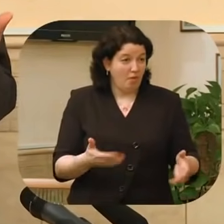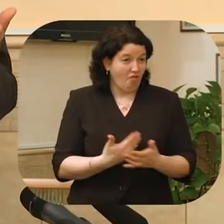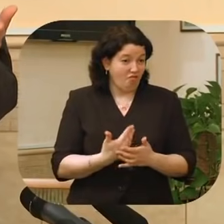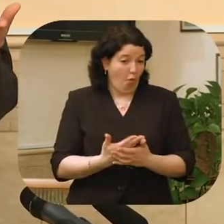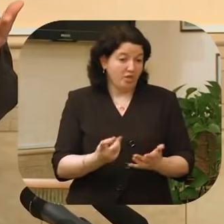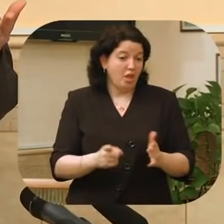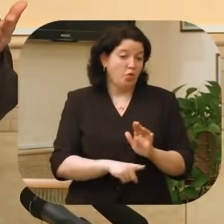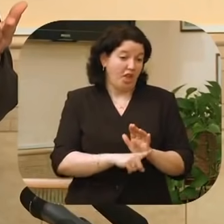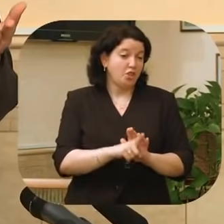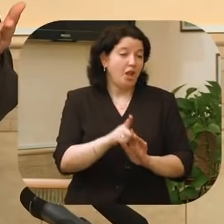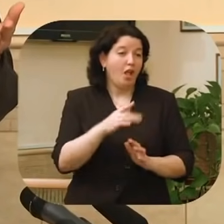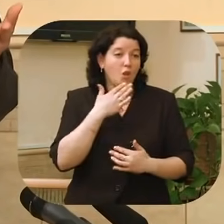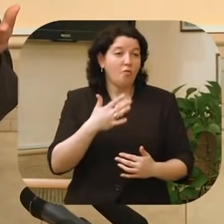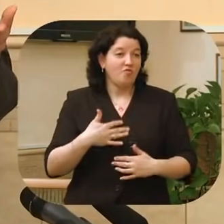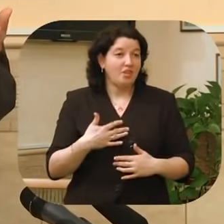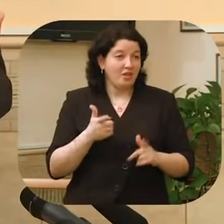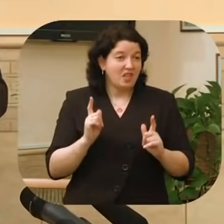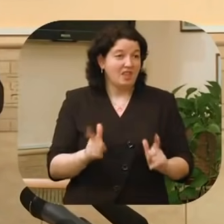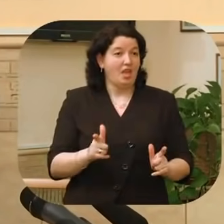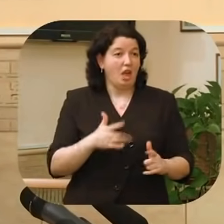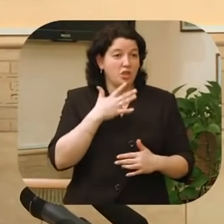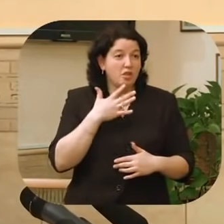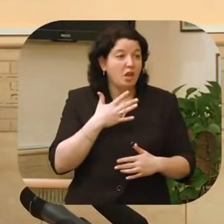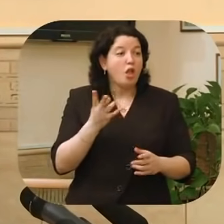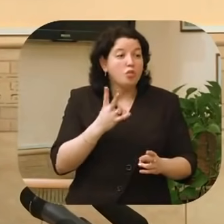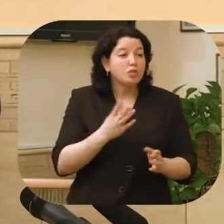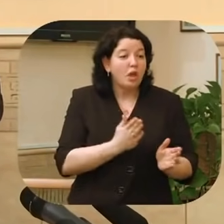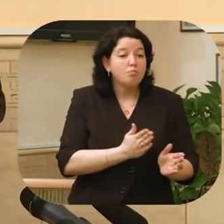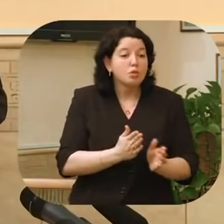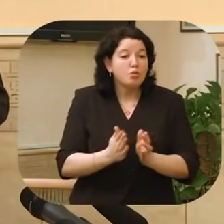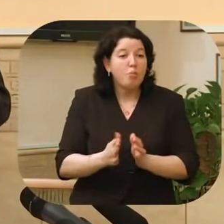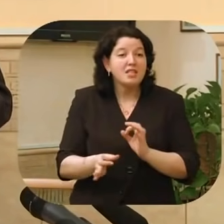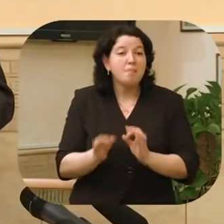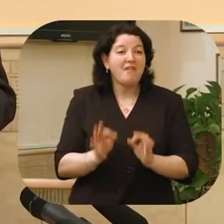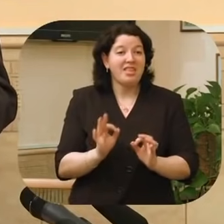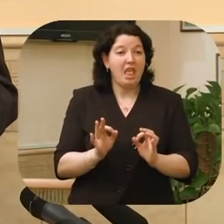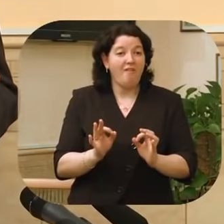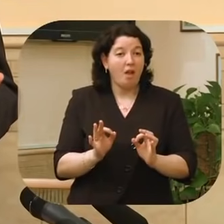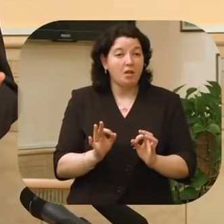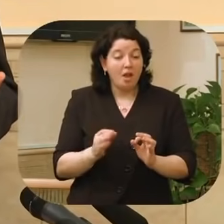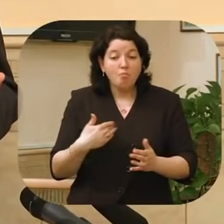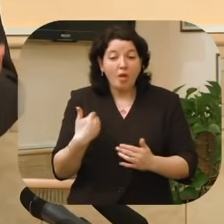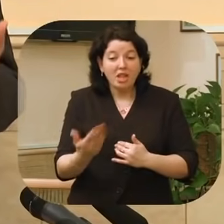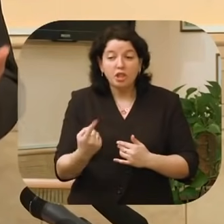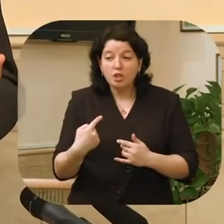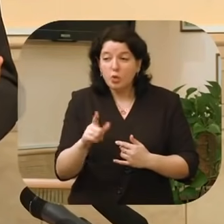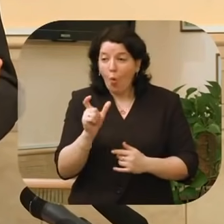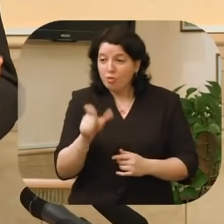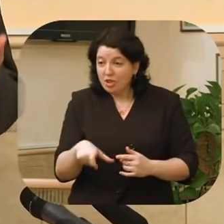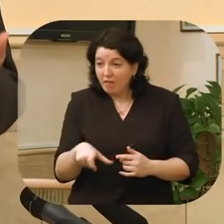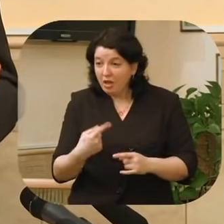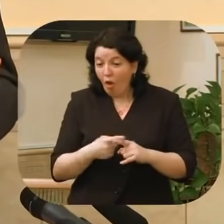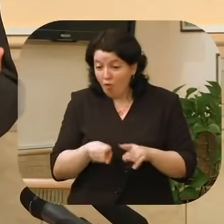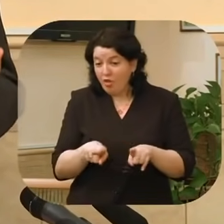Вот оно, начало любви. Поступай справедливо по отношению к другому человеку. Вот